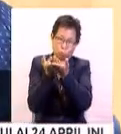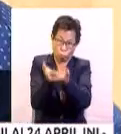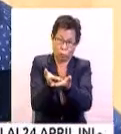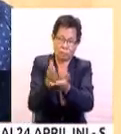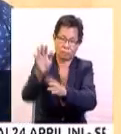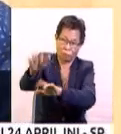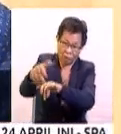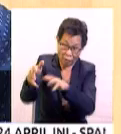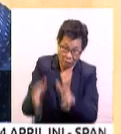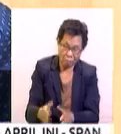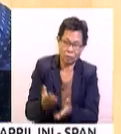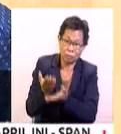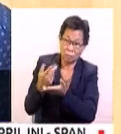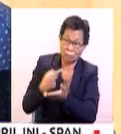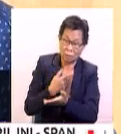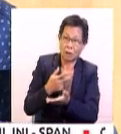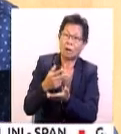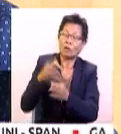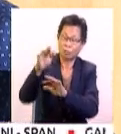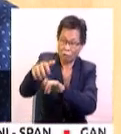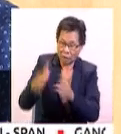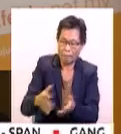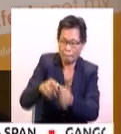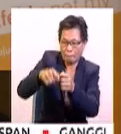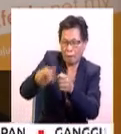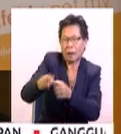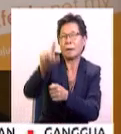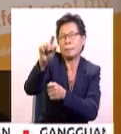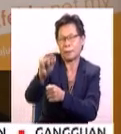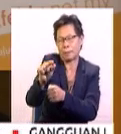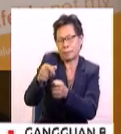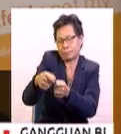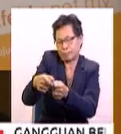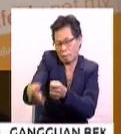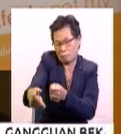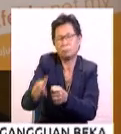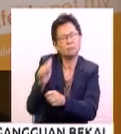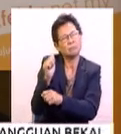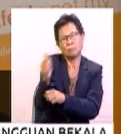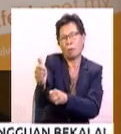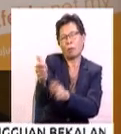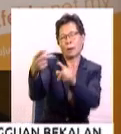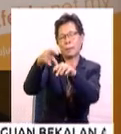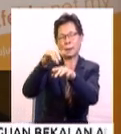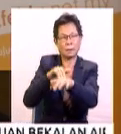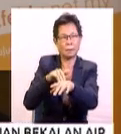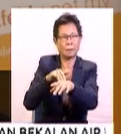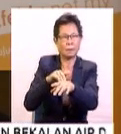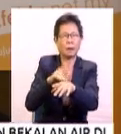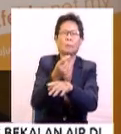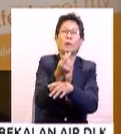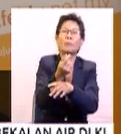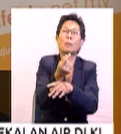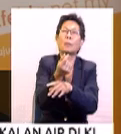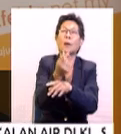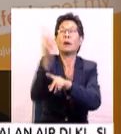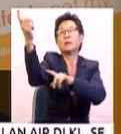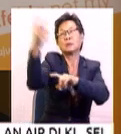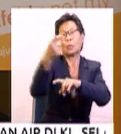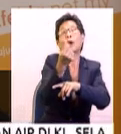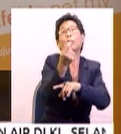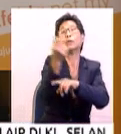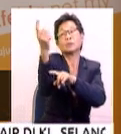akan dapat bayaran minima. Terpulang kepada harga sawit dan